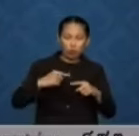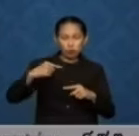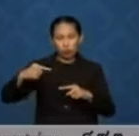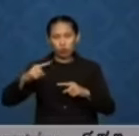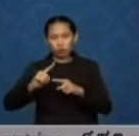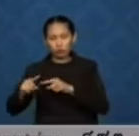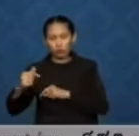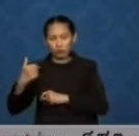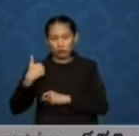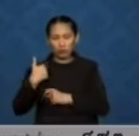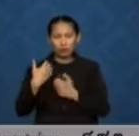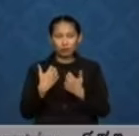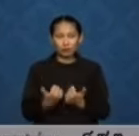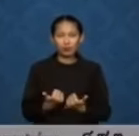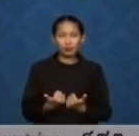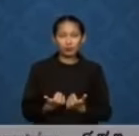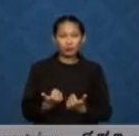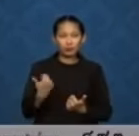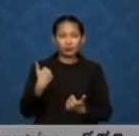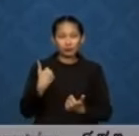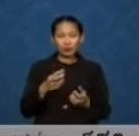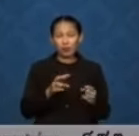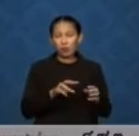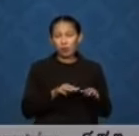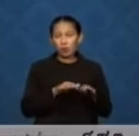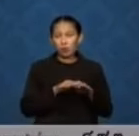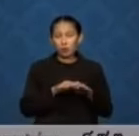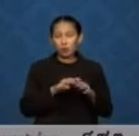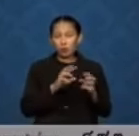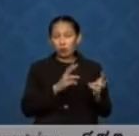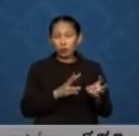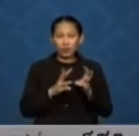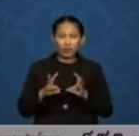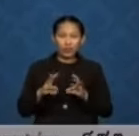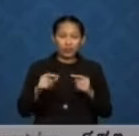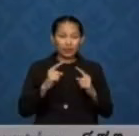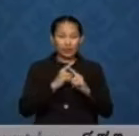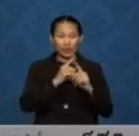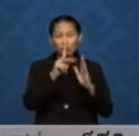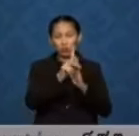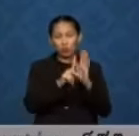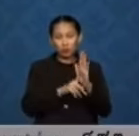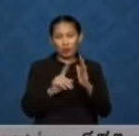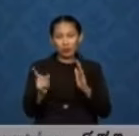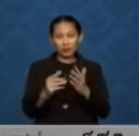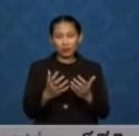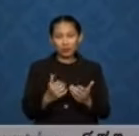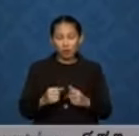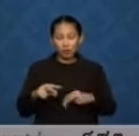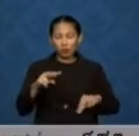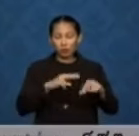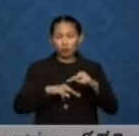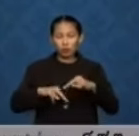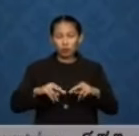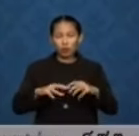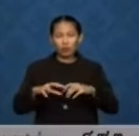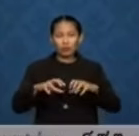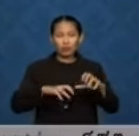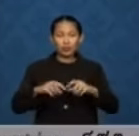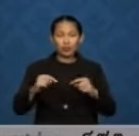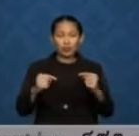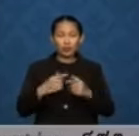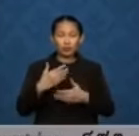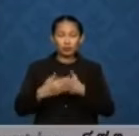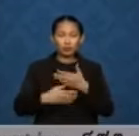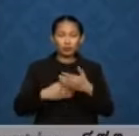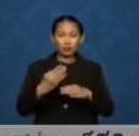ค่ะซึ่งปัจจุบันนี้ค่ะเรายังขาดมาตรการทางกฎหมายที่จะมารองรับและควบคุมดูแลการประกอบธุรกิจ